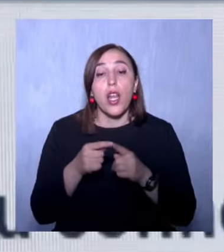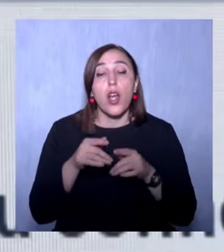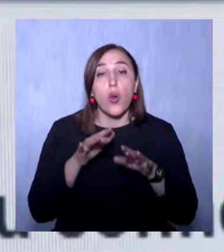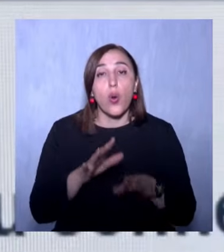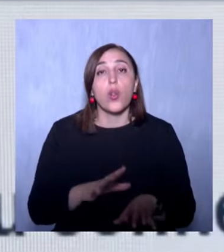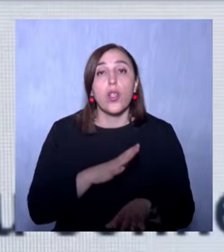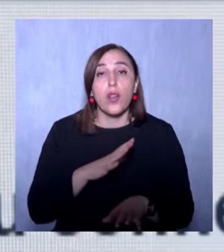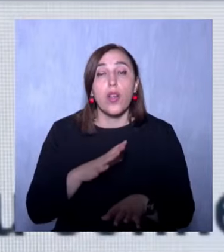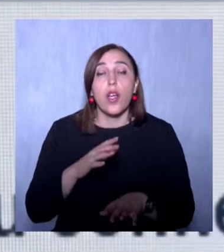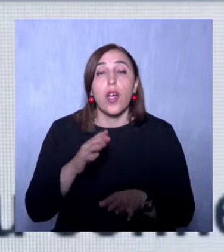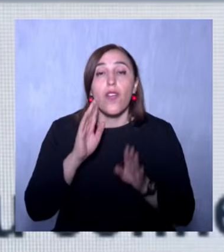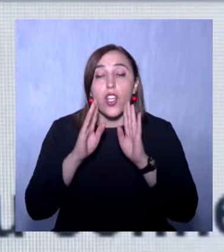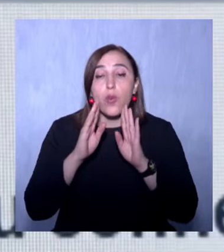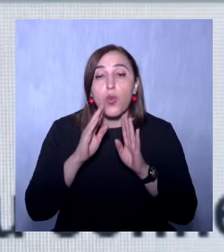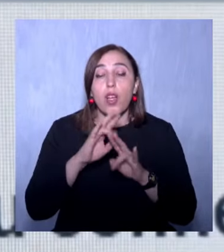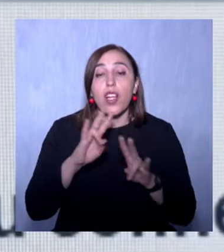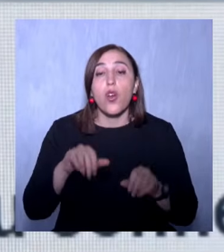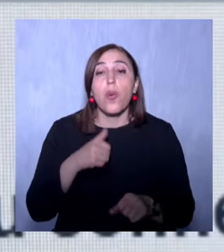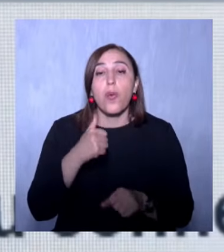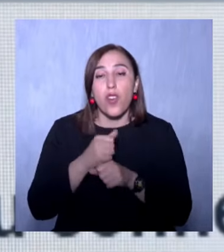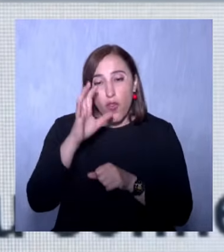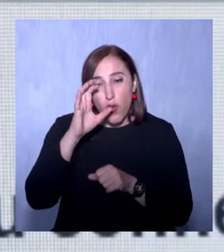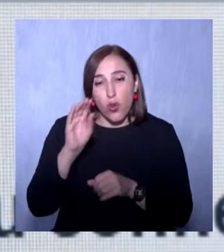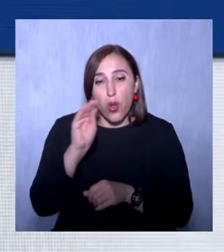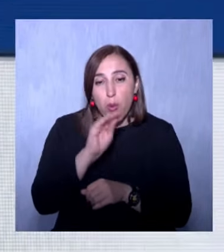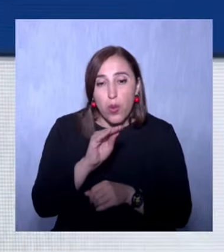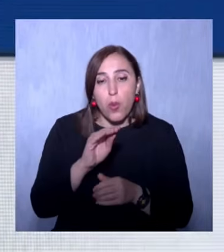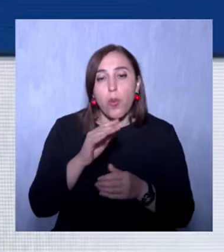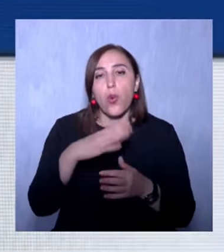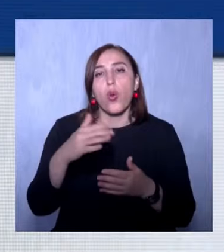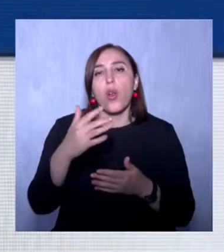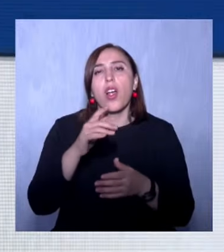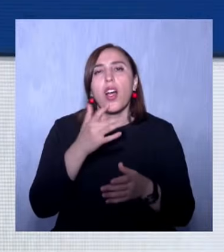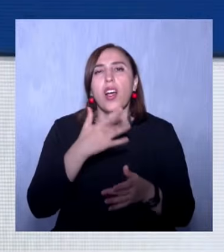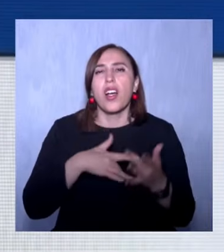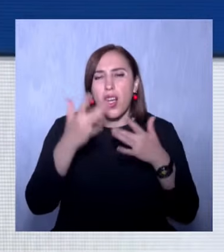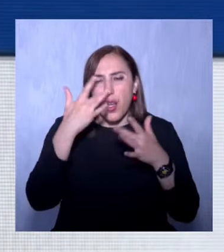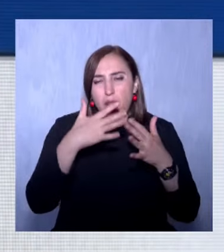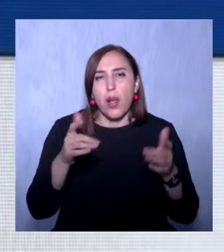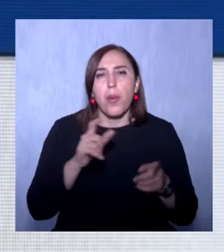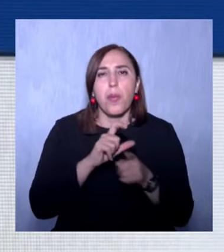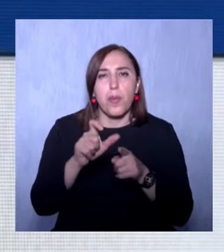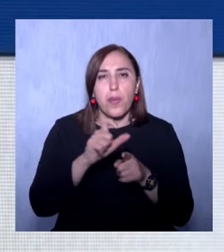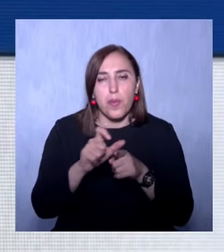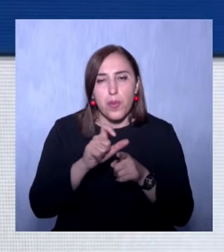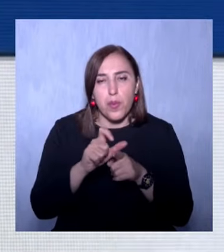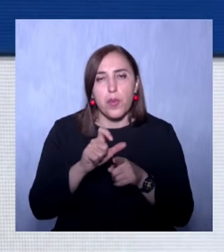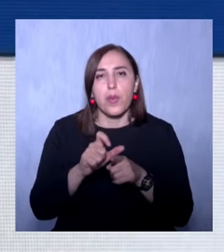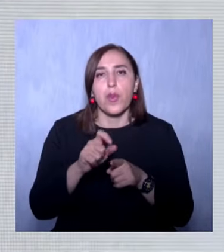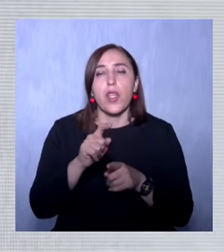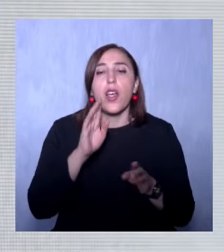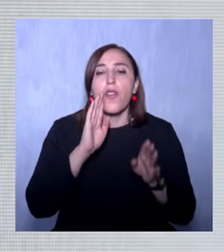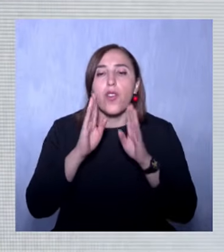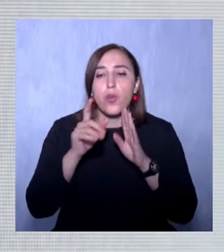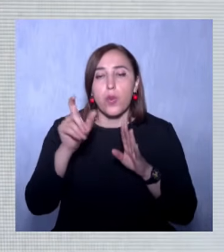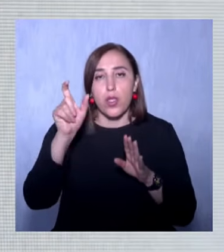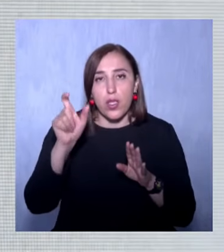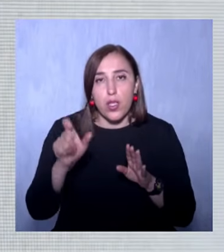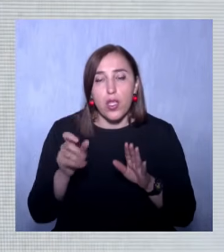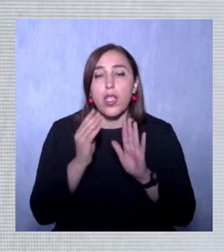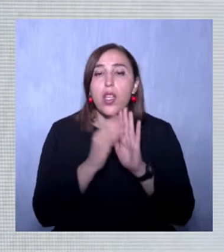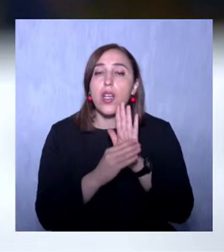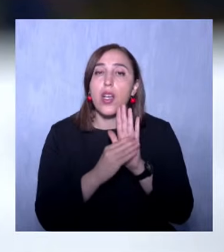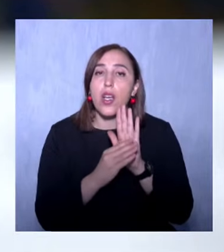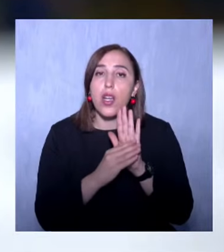Facebook-ում վարչապետի լուսանկարին կից վիրավորական բառեր գրելու համար, ծանր վիրավորանք հասցնելու հոդվածով։ Facebook-յան օկտատիրոջ ու